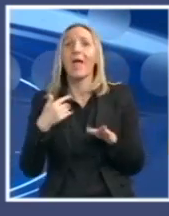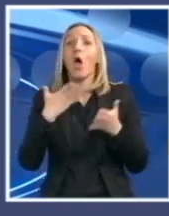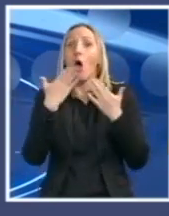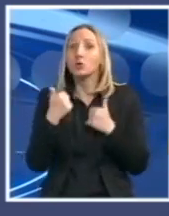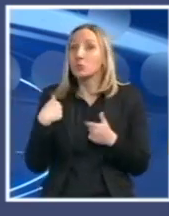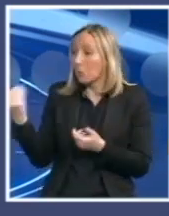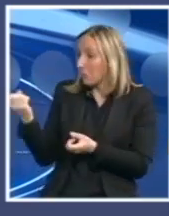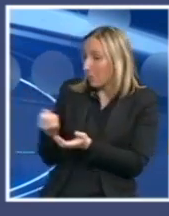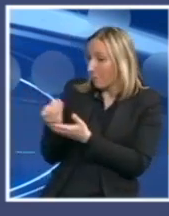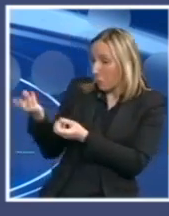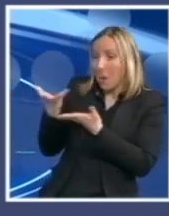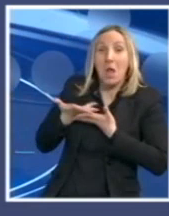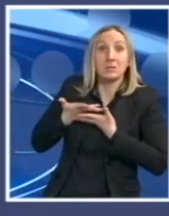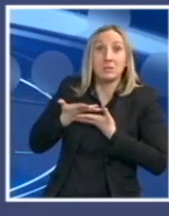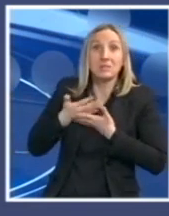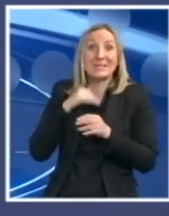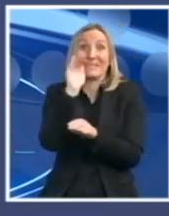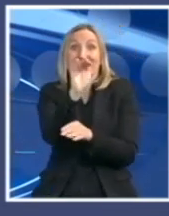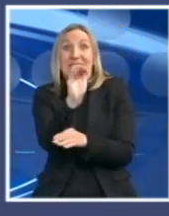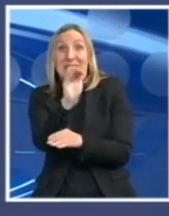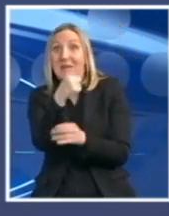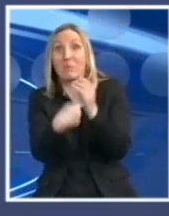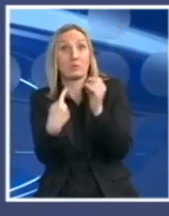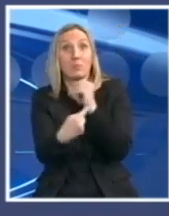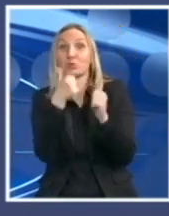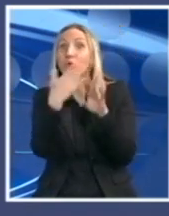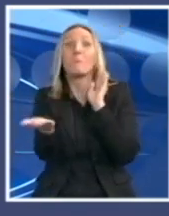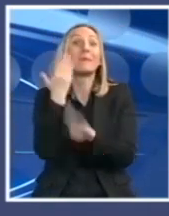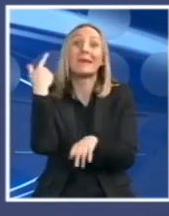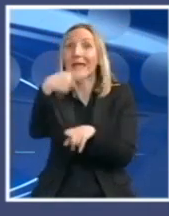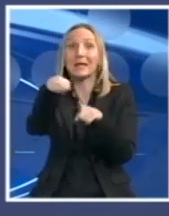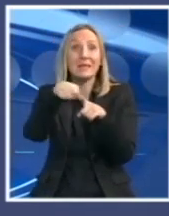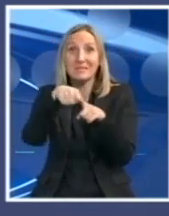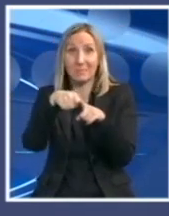naših informacija na određene propuste i da se, ponavljam, ti propusti što pre